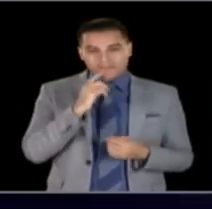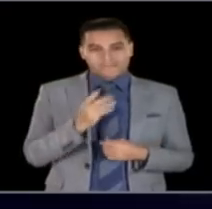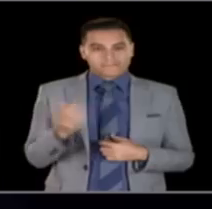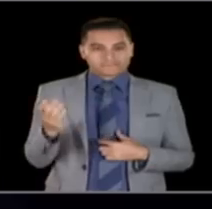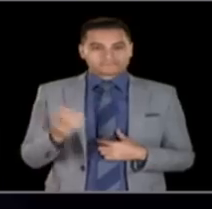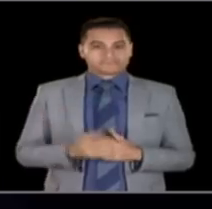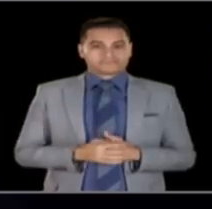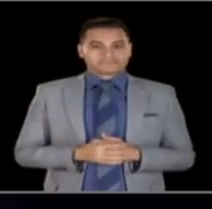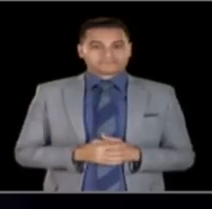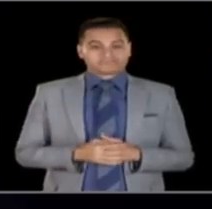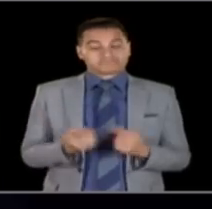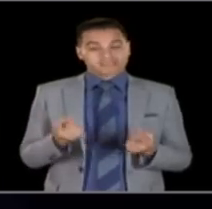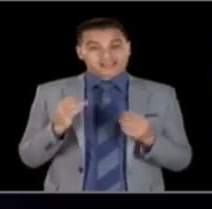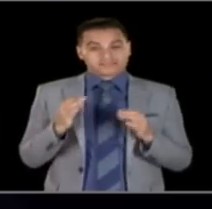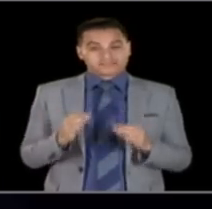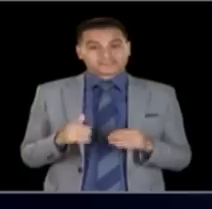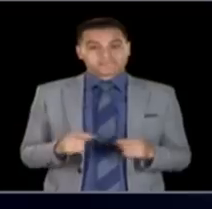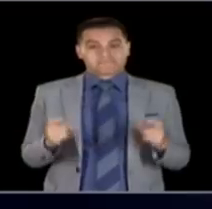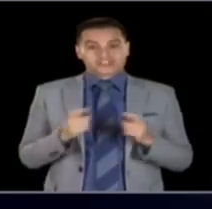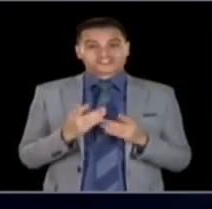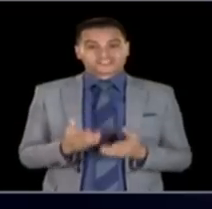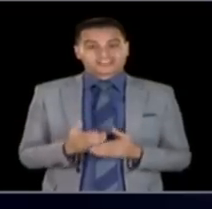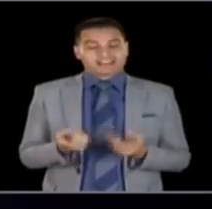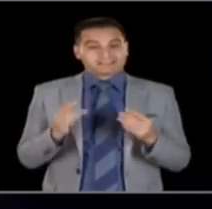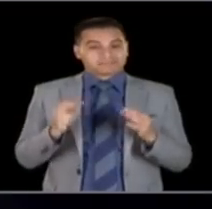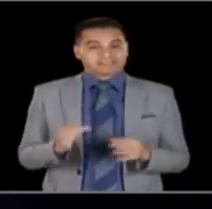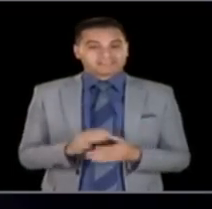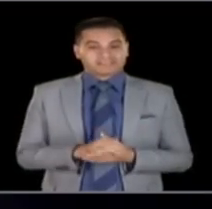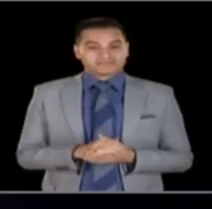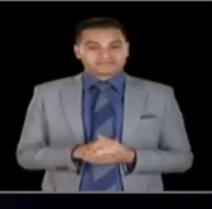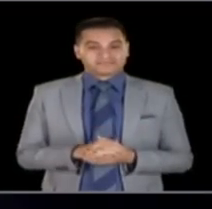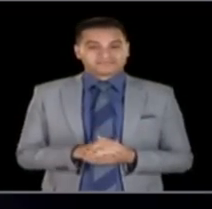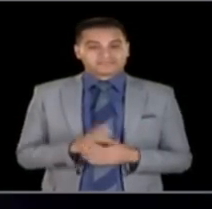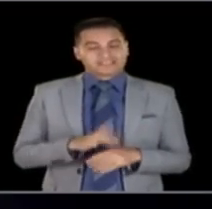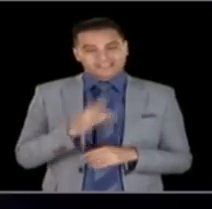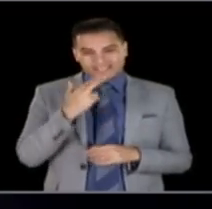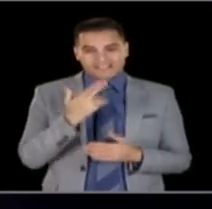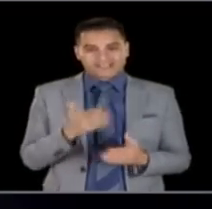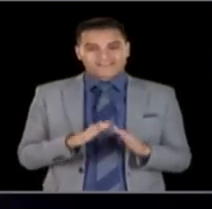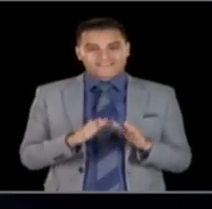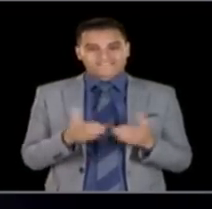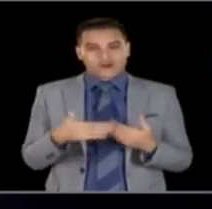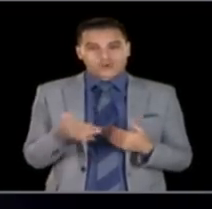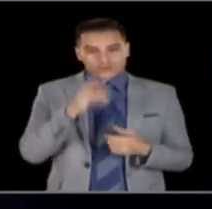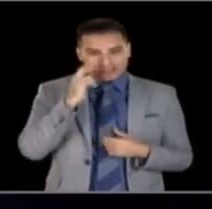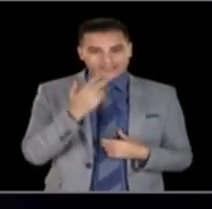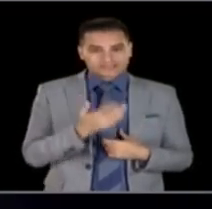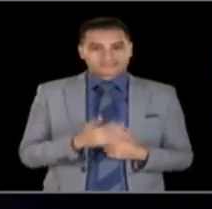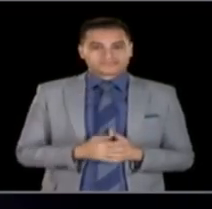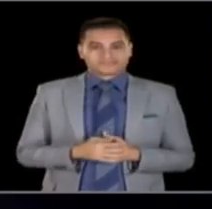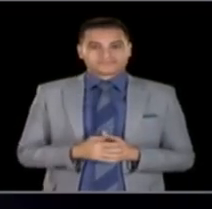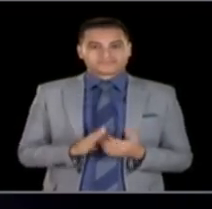انتهت. غريب جدا الماتش ده جدا. هارد لك لفريق الحوت الأزرق.